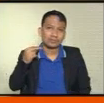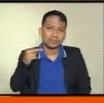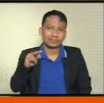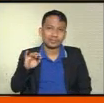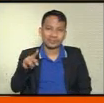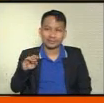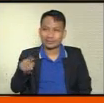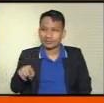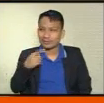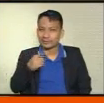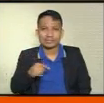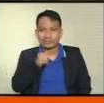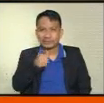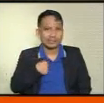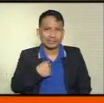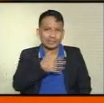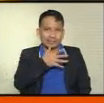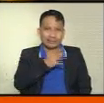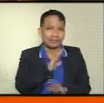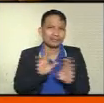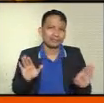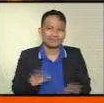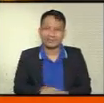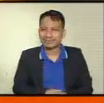po. At hindi niya po ako nanay.